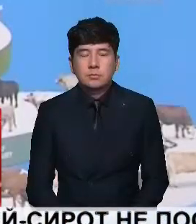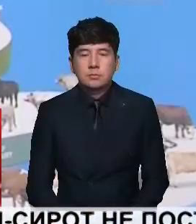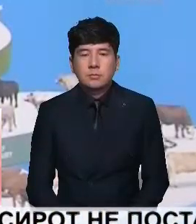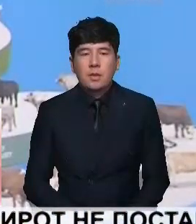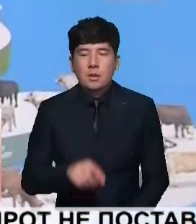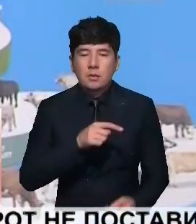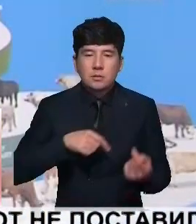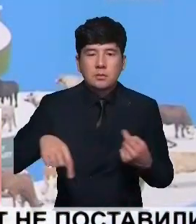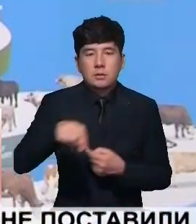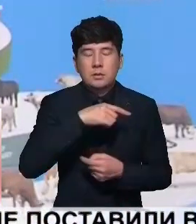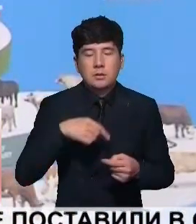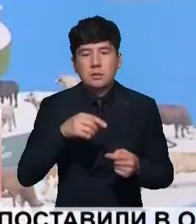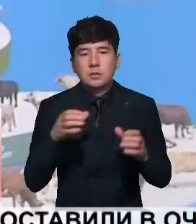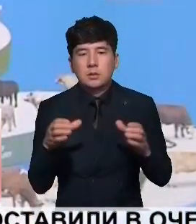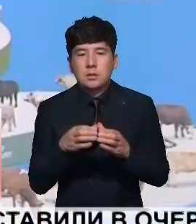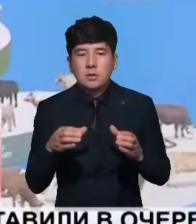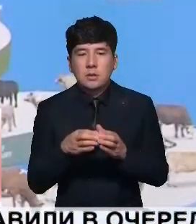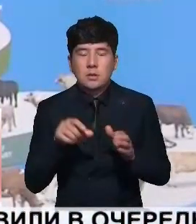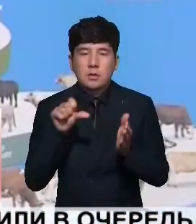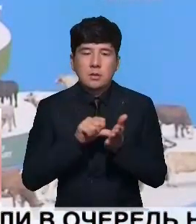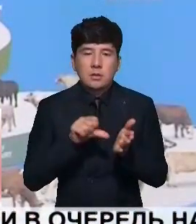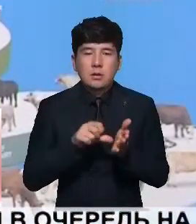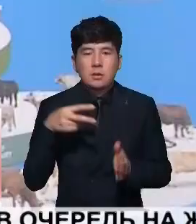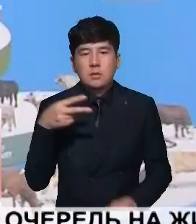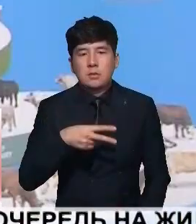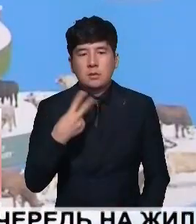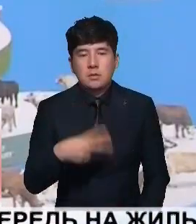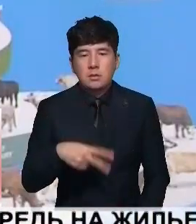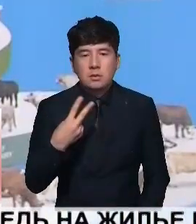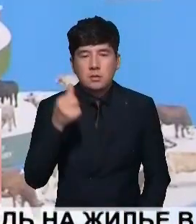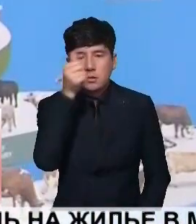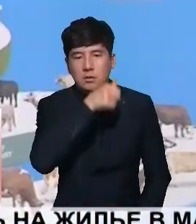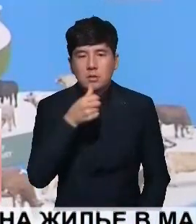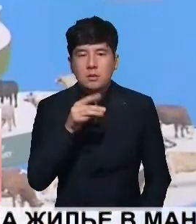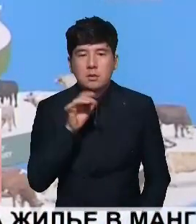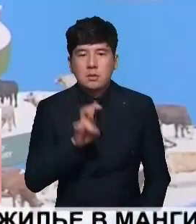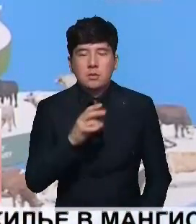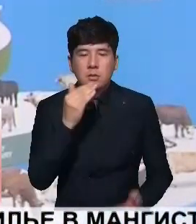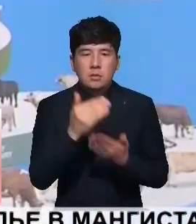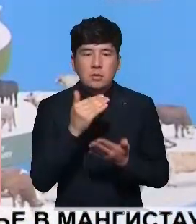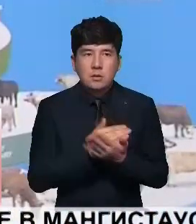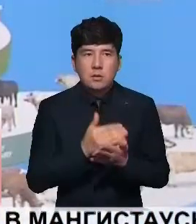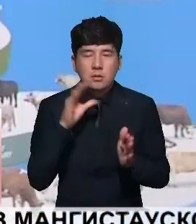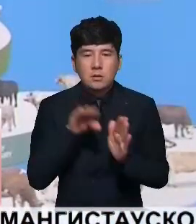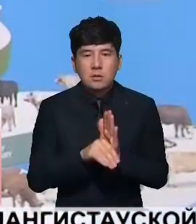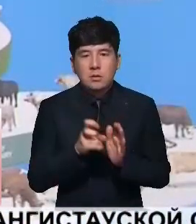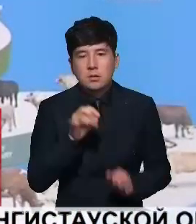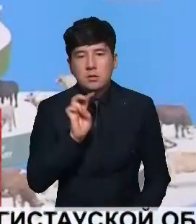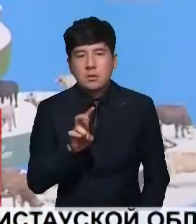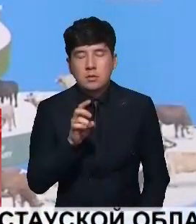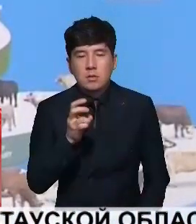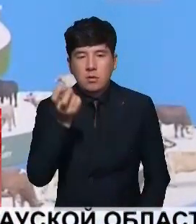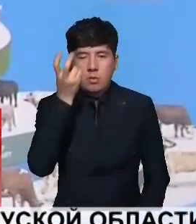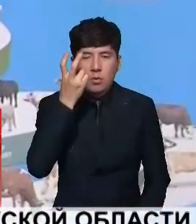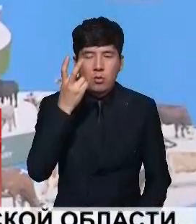Наша генетическая компания присутствует в Казахстане с 2022 года. Мы занимаемся селекционными программами по породам крупного рогатого скота. Допустим,